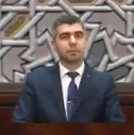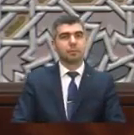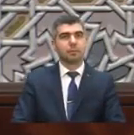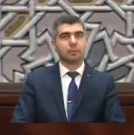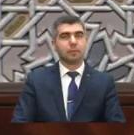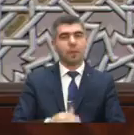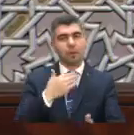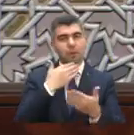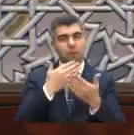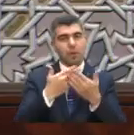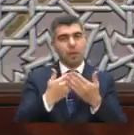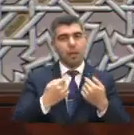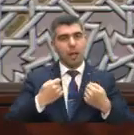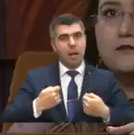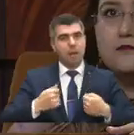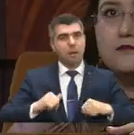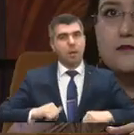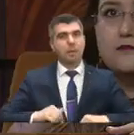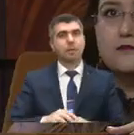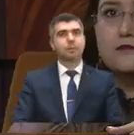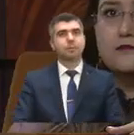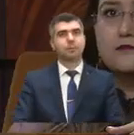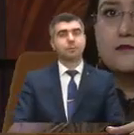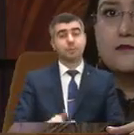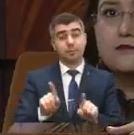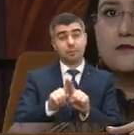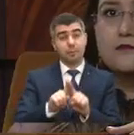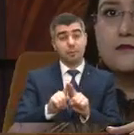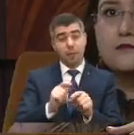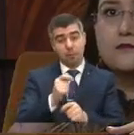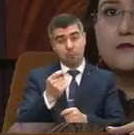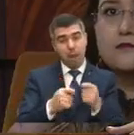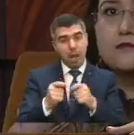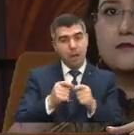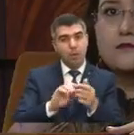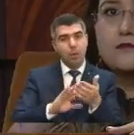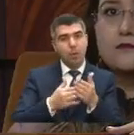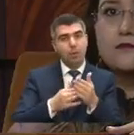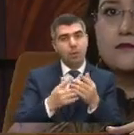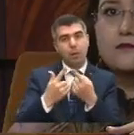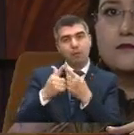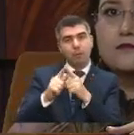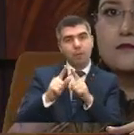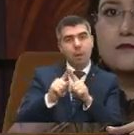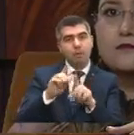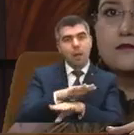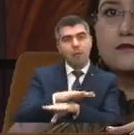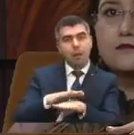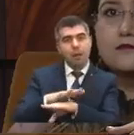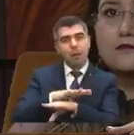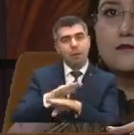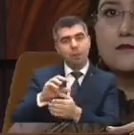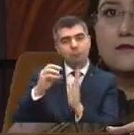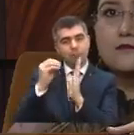شكرا سيد رئيس. سيد كاتب الدولة، نسائلكم عن تصاميم النقل المنصوص عليها في القوانين التنظيمية للجهات، وشكرا.